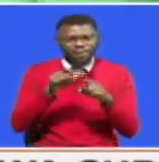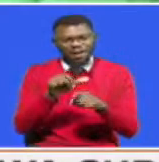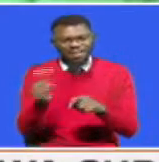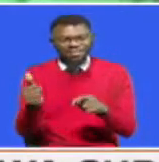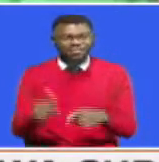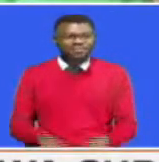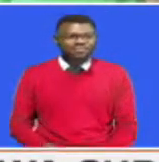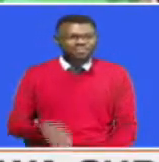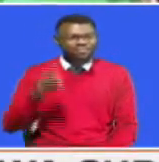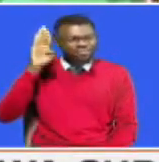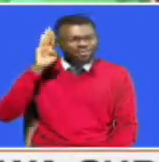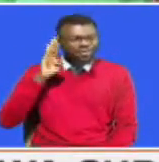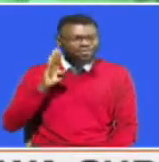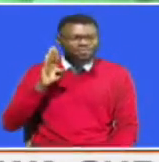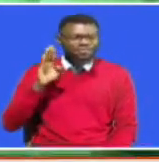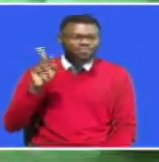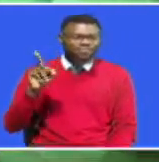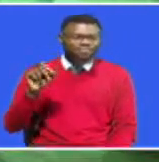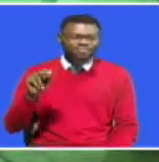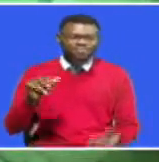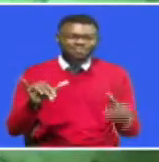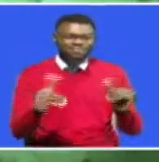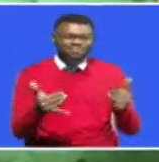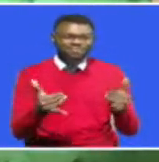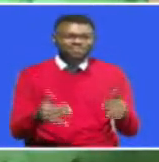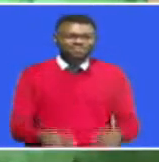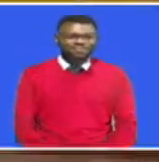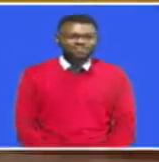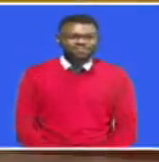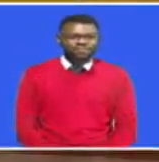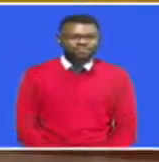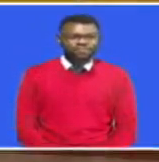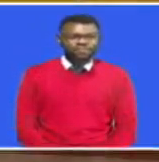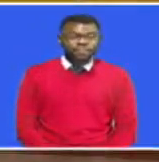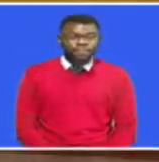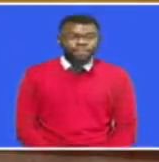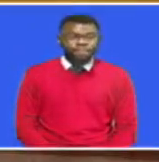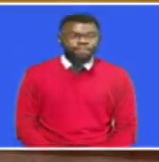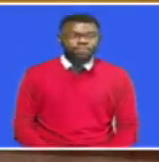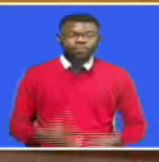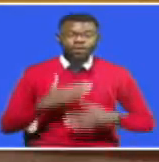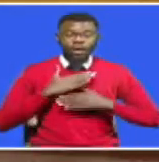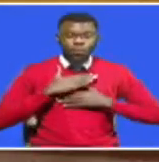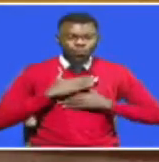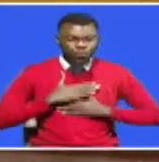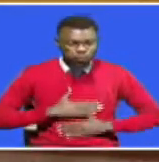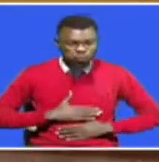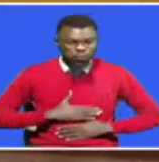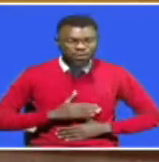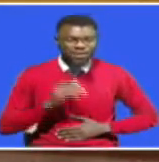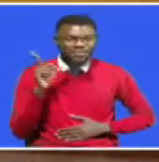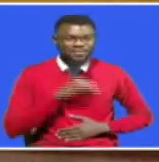Beldena Waliaula, KTN News. Ni afueni na matumaini makubwa kwa wakulima.